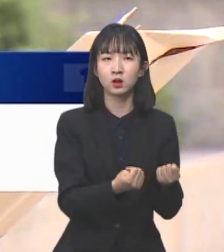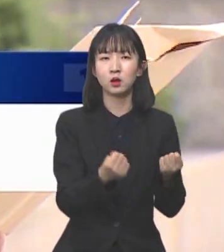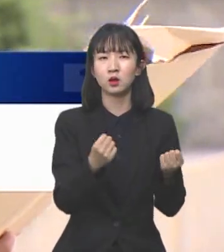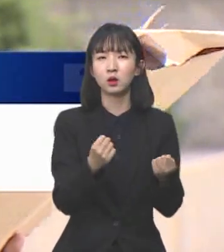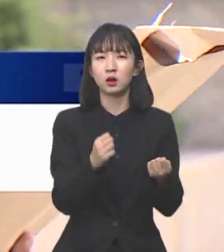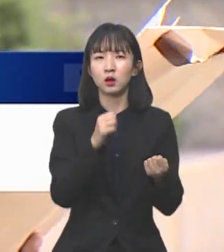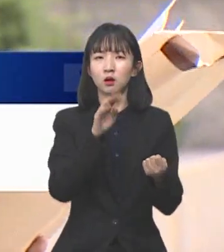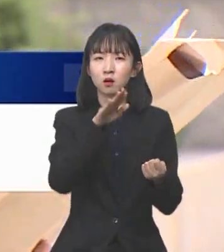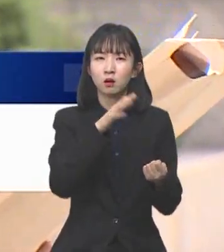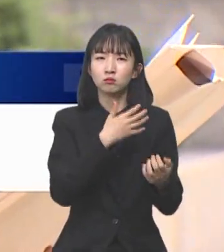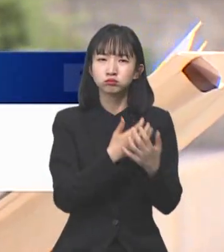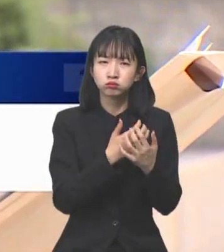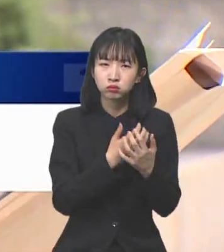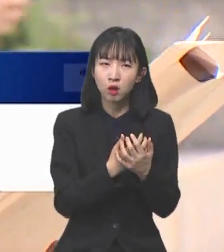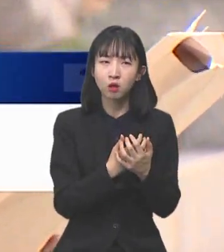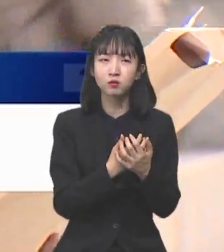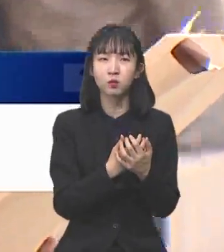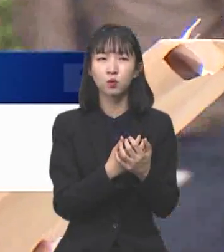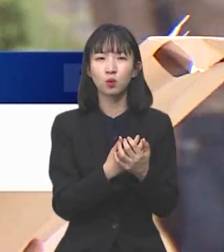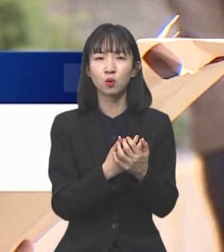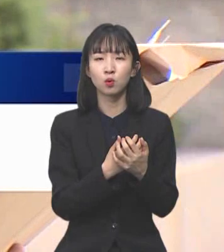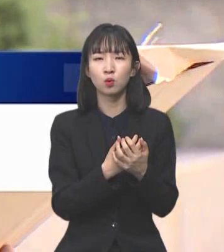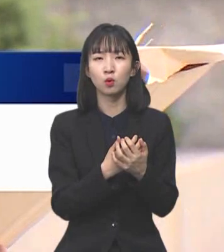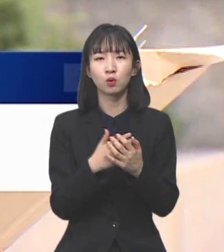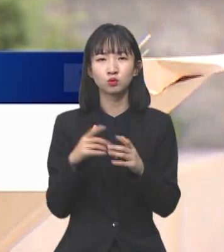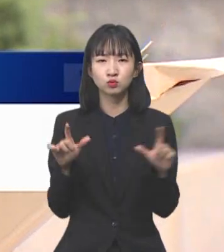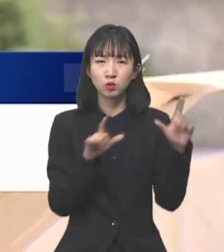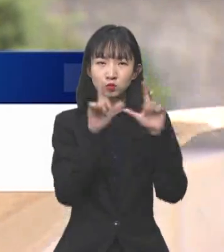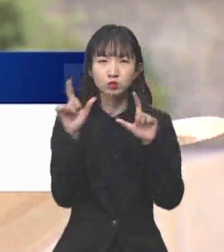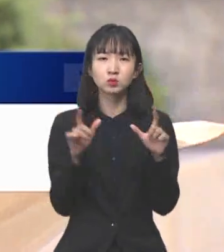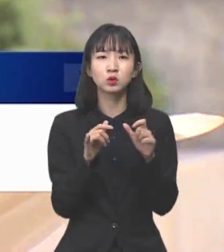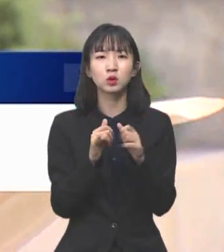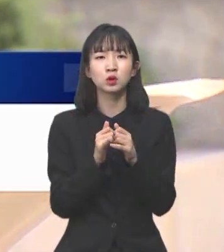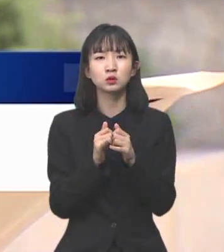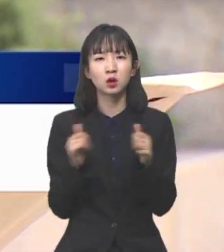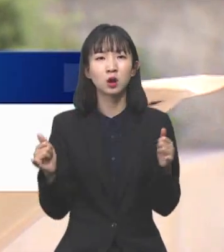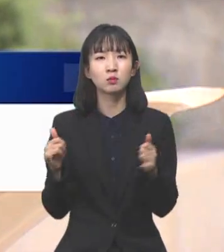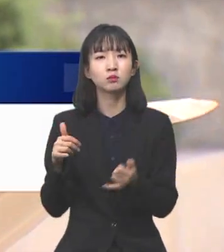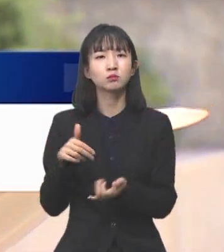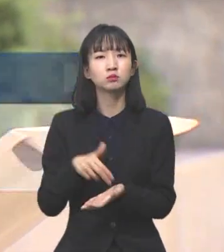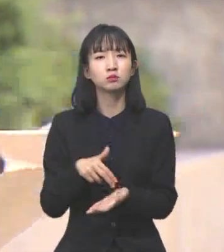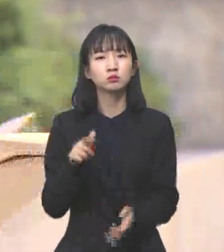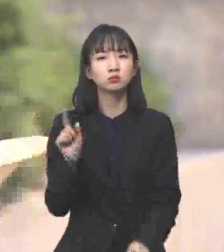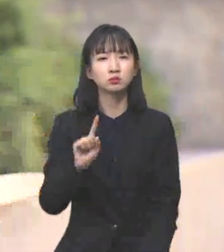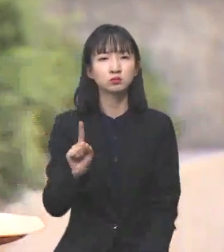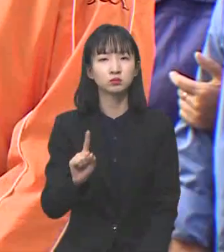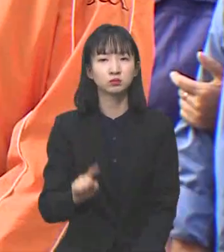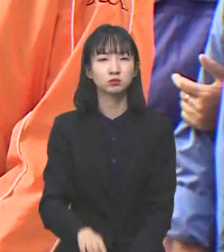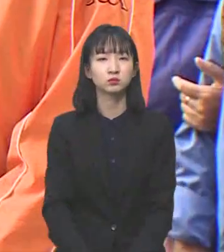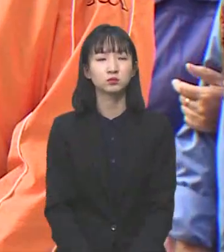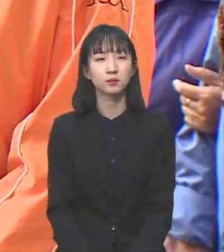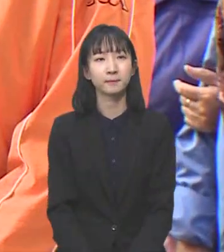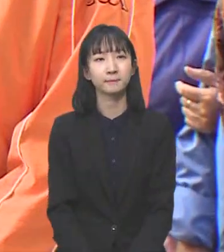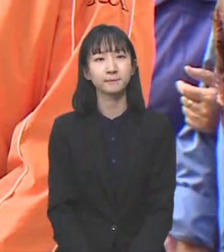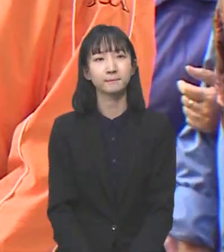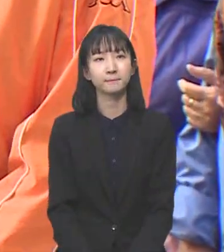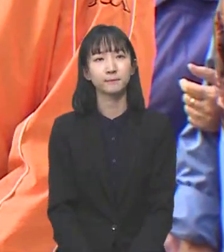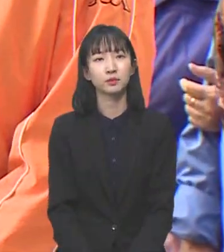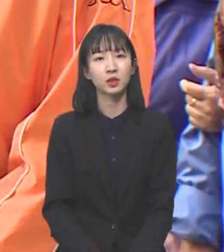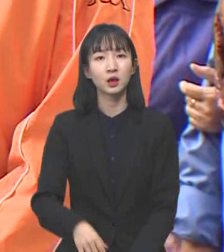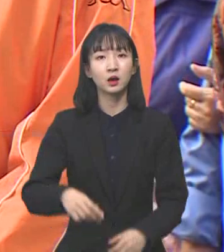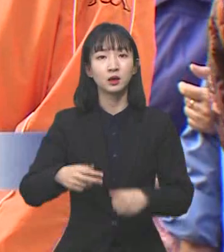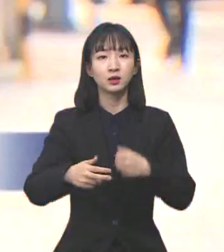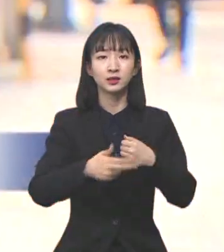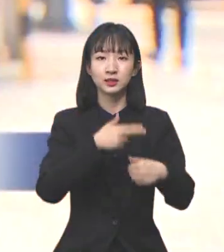무학 때문에 그러한 불안감을 갖고 주민들이 가량을 재미있고 묻고 싶습니다 그러면서 의사